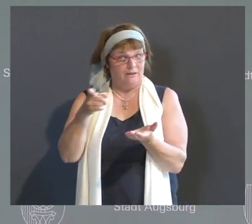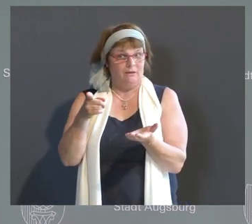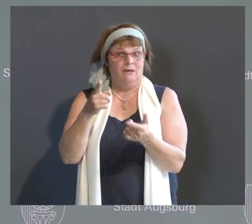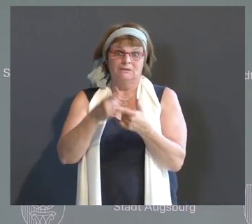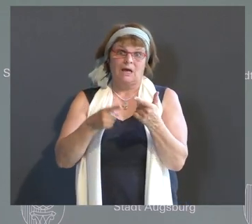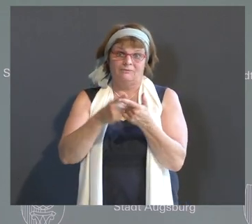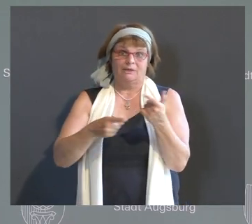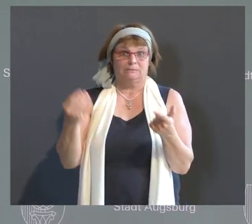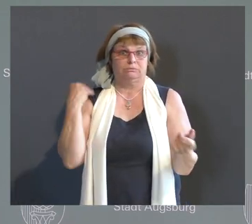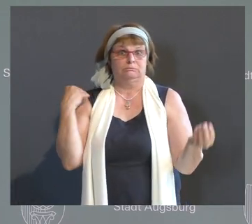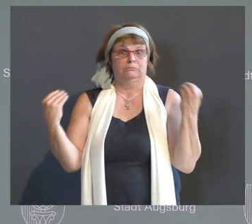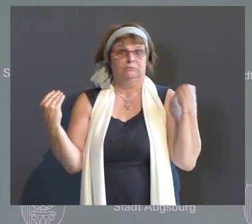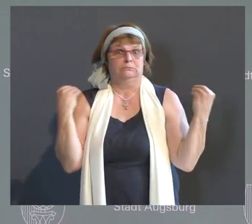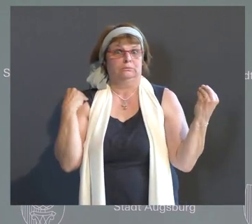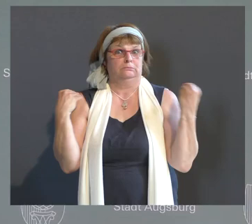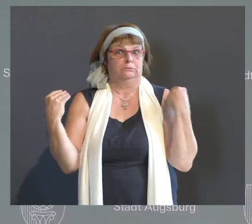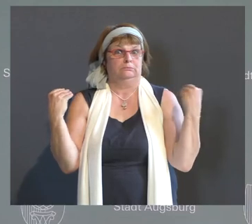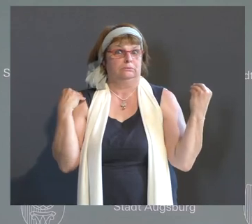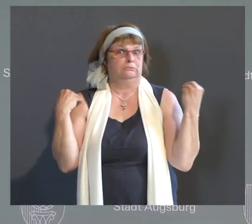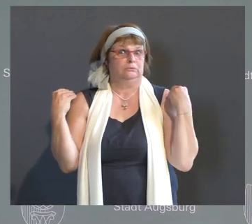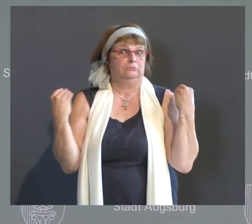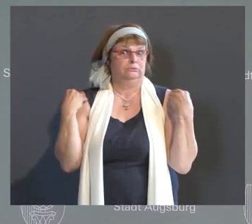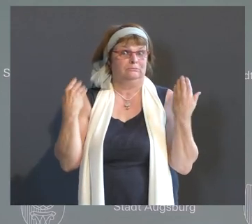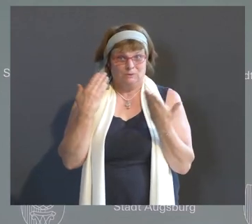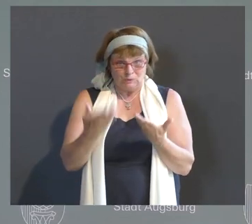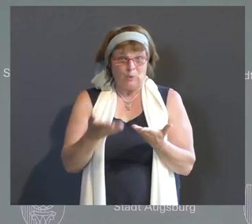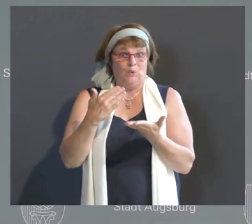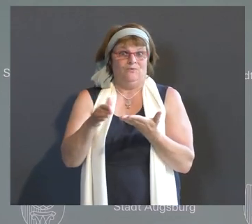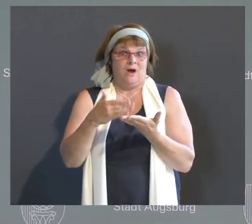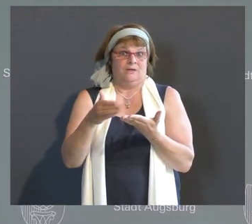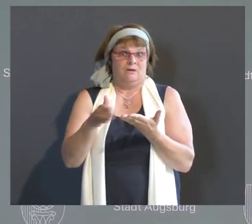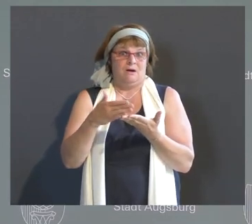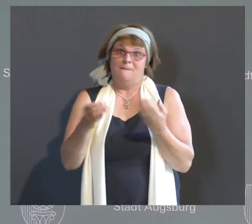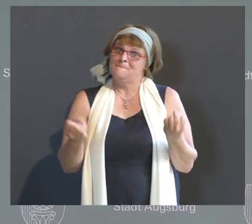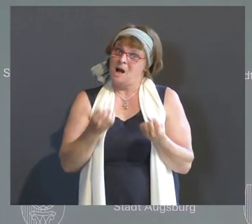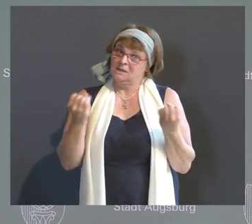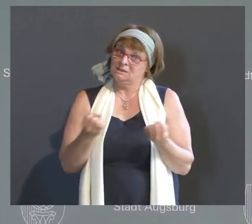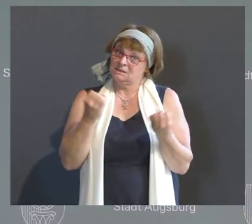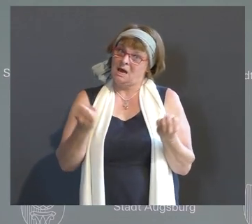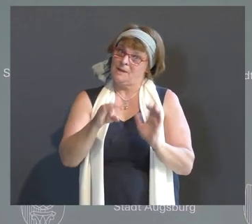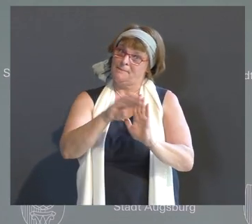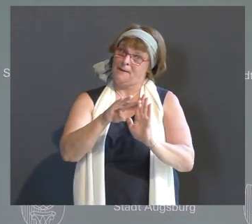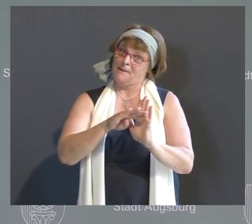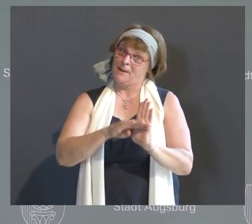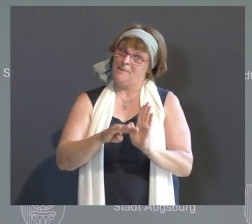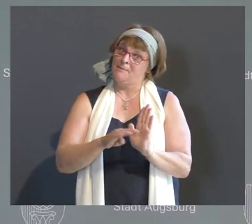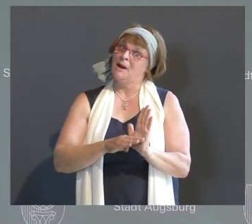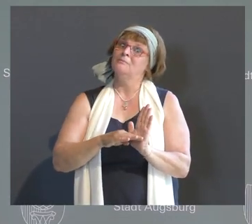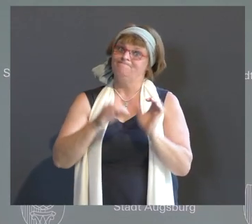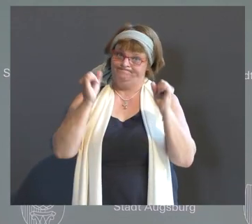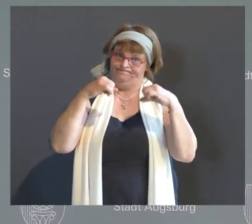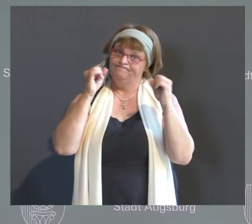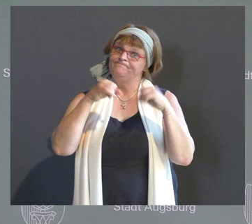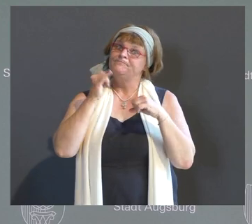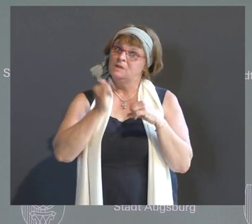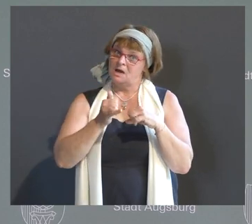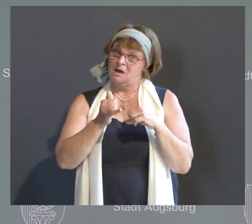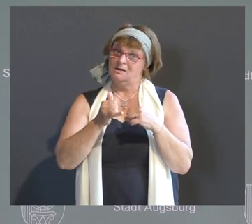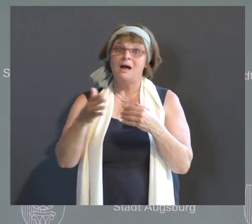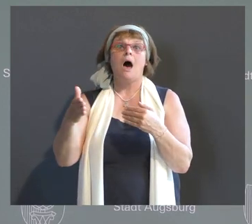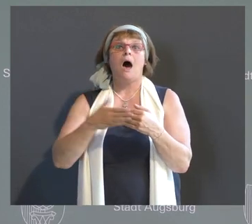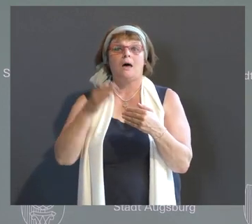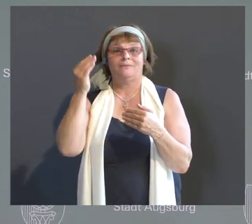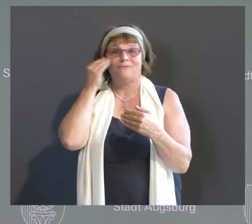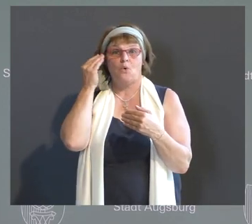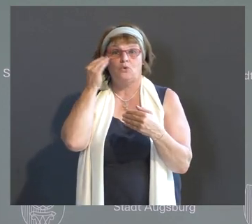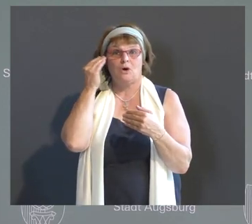und signalisiert haben, dass sie weitergehende einschränkende Maßnahmen mittragen werden. Und für die Anwohnenden, das möchte ich an dieser Stelle